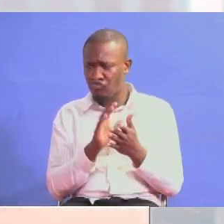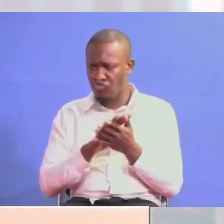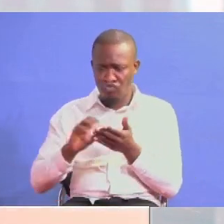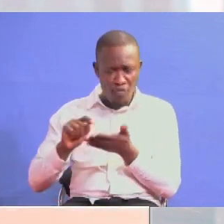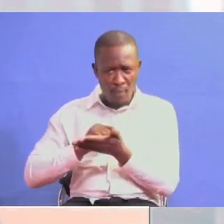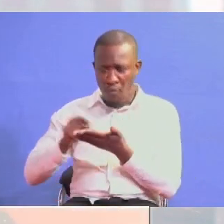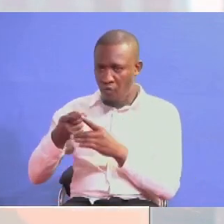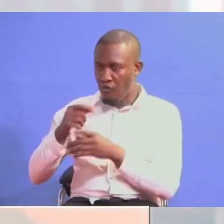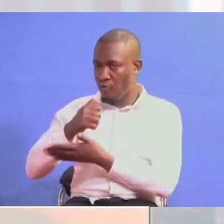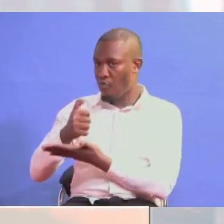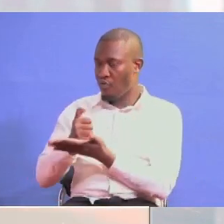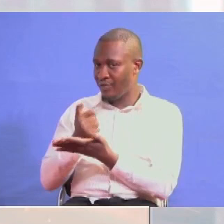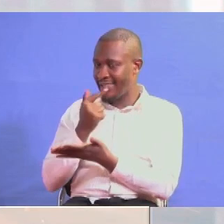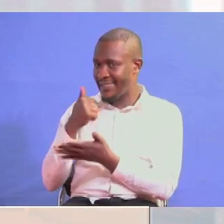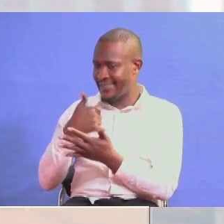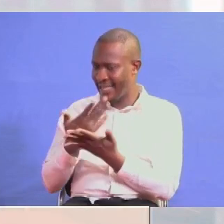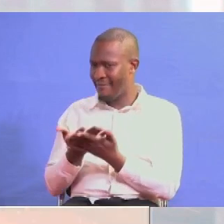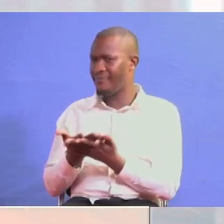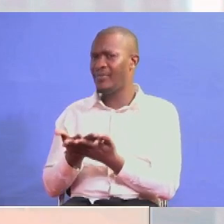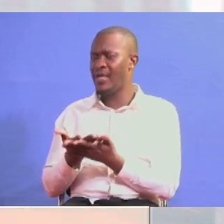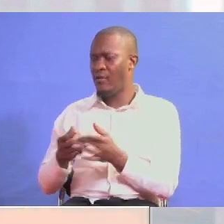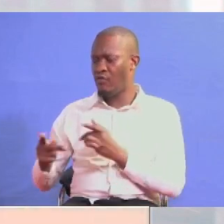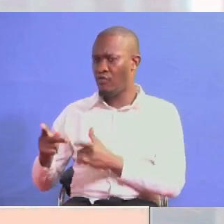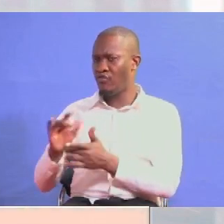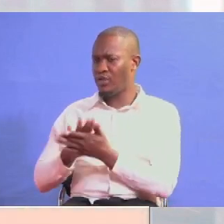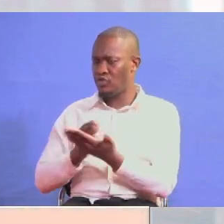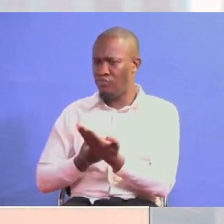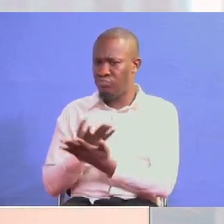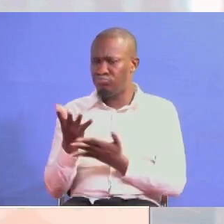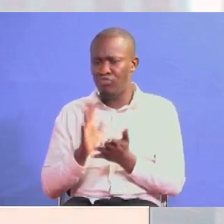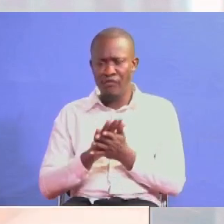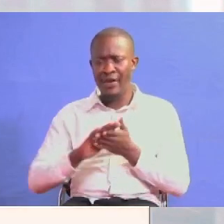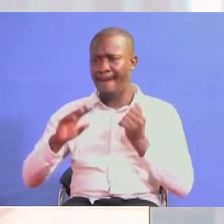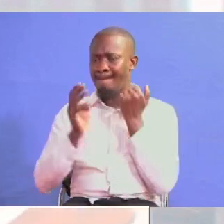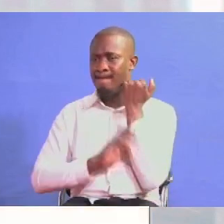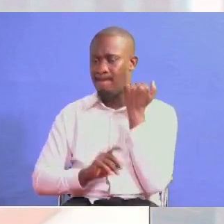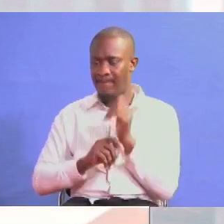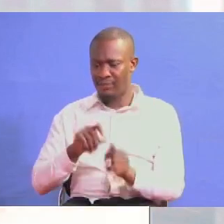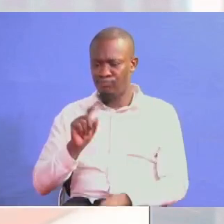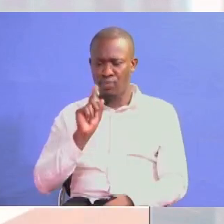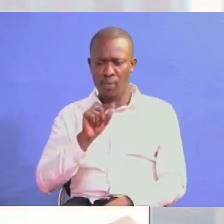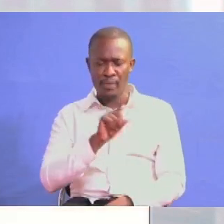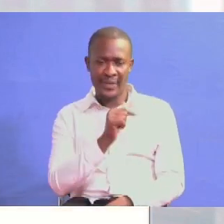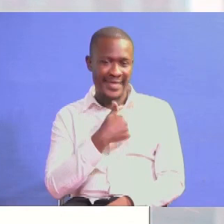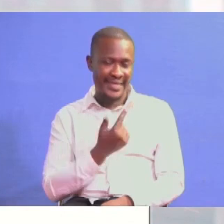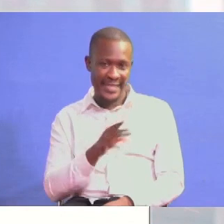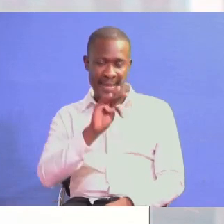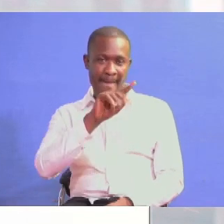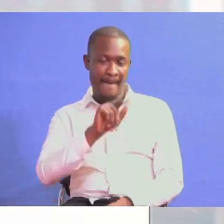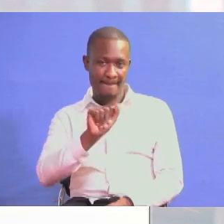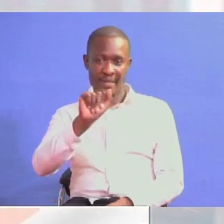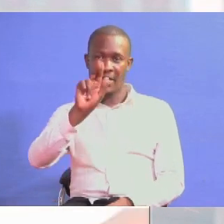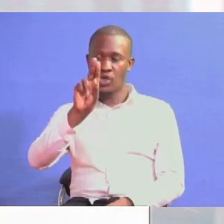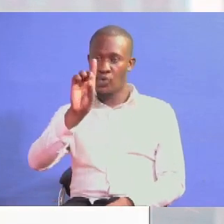Linturi anadaiwa kuhusika katika utapeli na usambazaji wa mbolea feki. Aidha, kulingana na wabunge wa Kenya Kwanza,